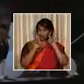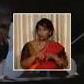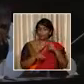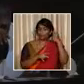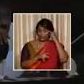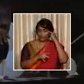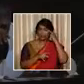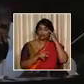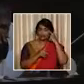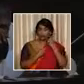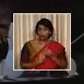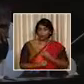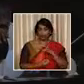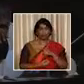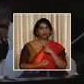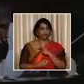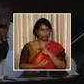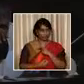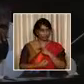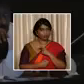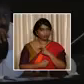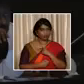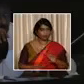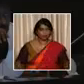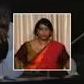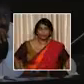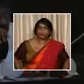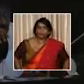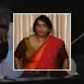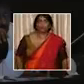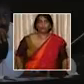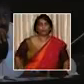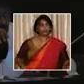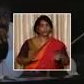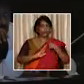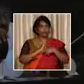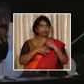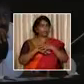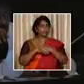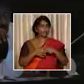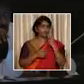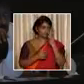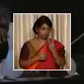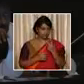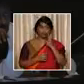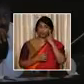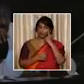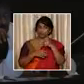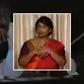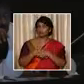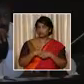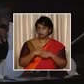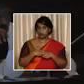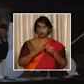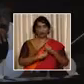பொருளாதாரம் கட்டியமைக்கப்பட வேண்டுமா? இங்கே 2 தேசிய இனங்கள் இருக்கின்றன, அந்த இருக்கின்ற தேசிய இனங்கள் ஒரு இனம் அழிக்கப்பட்டது, இப்பொழுதாவது அந்த